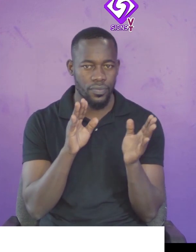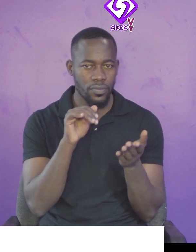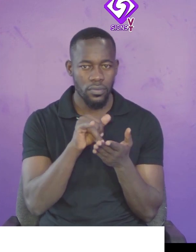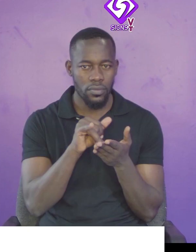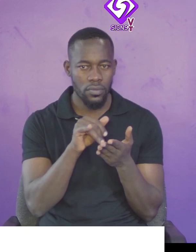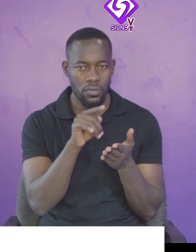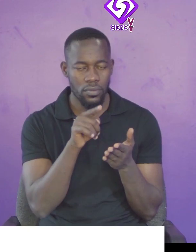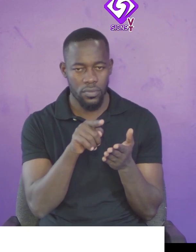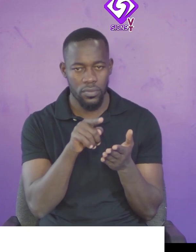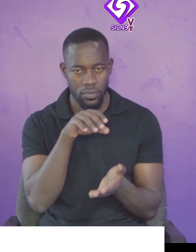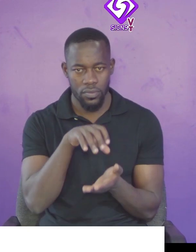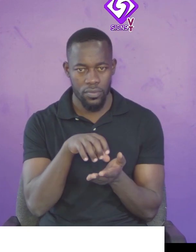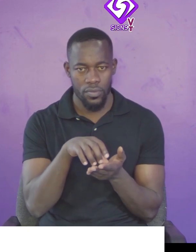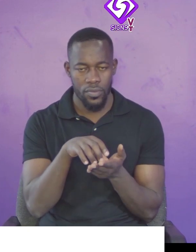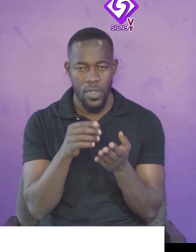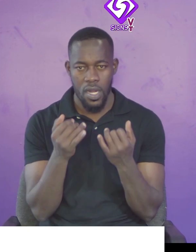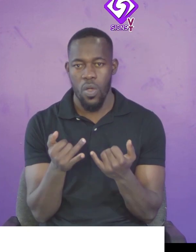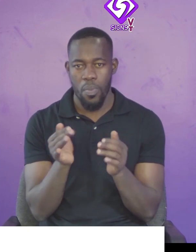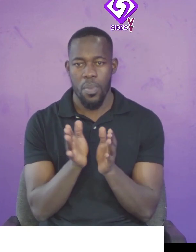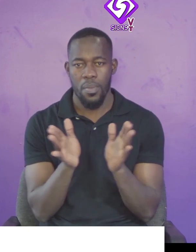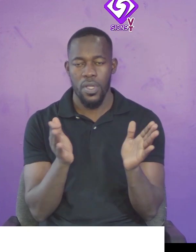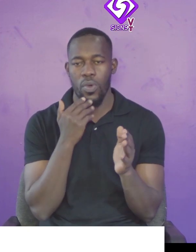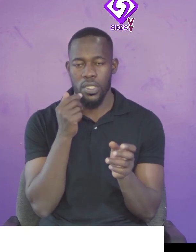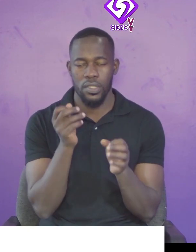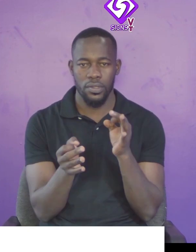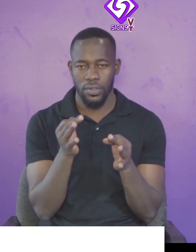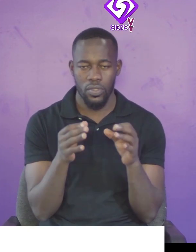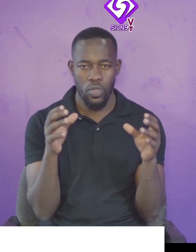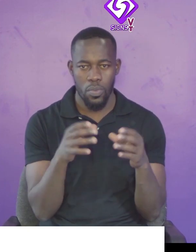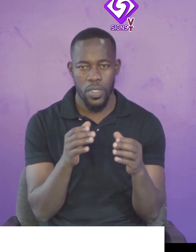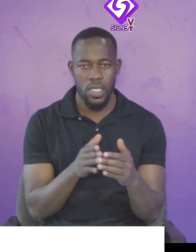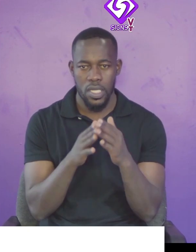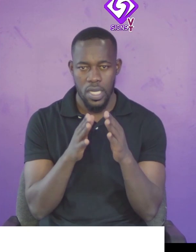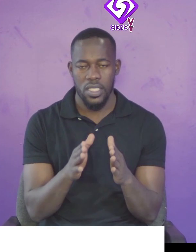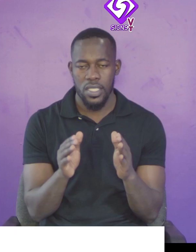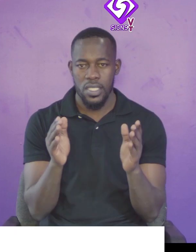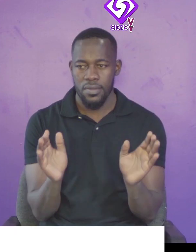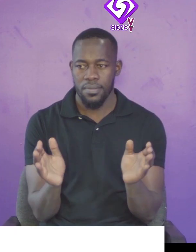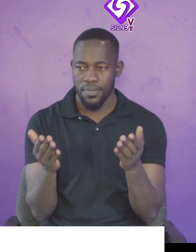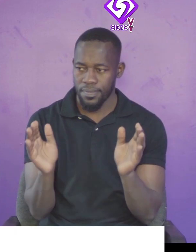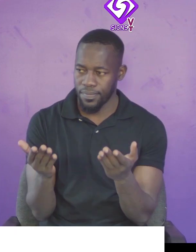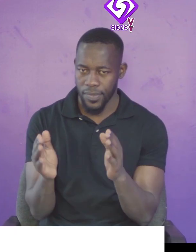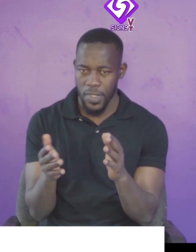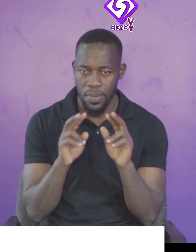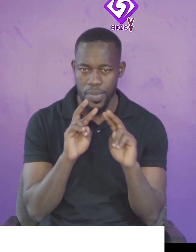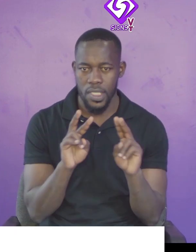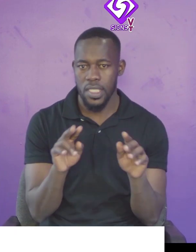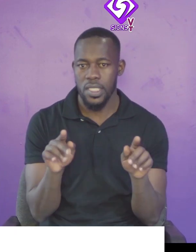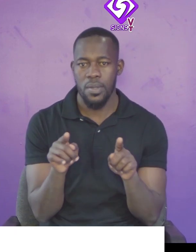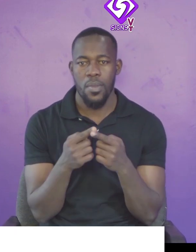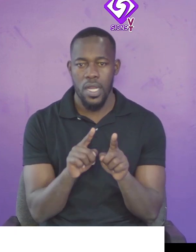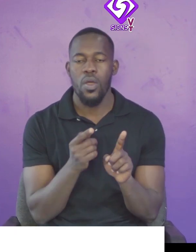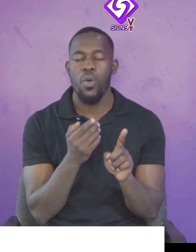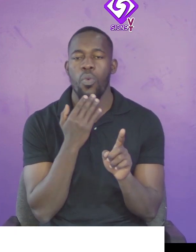triggered renewed calls for justice, with community leaders urging calm and demanding an